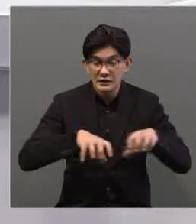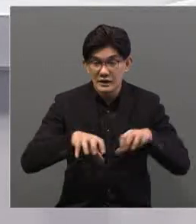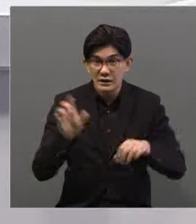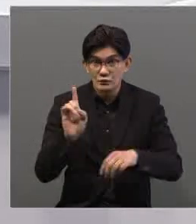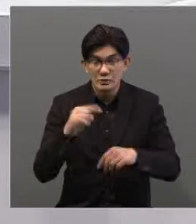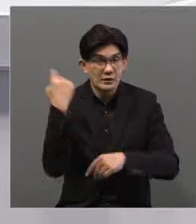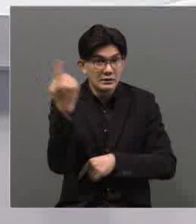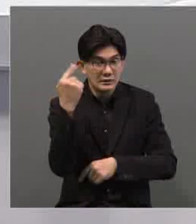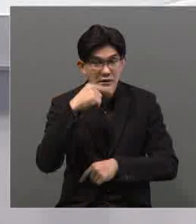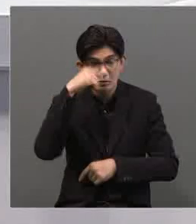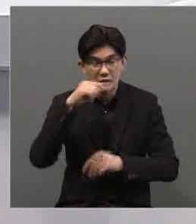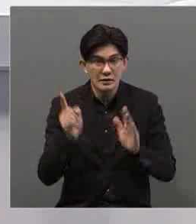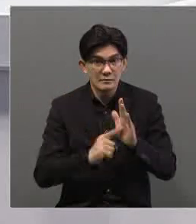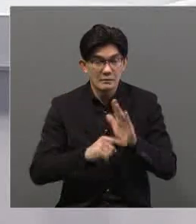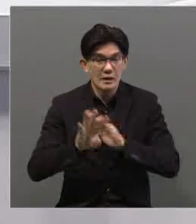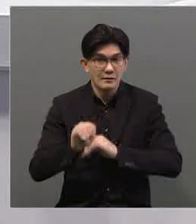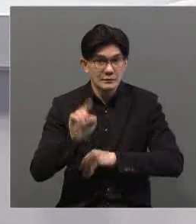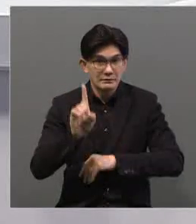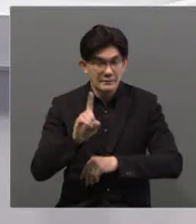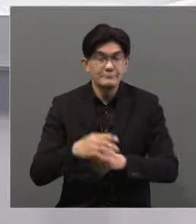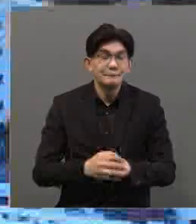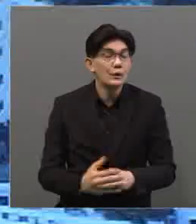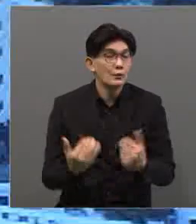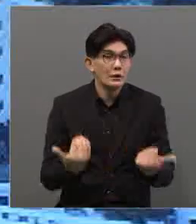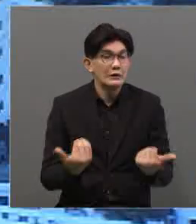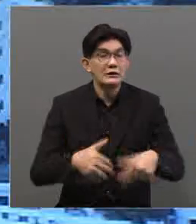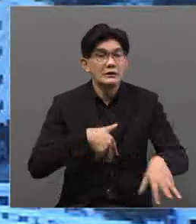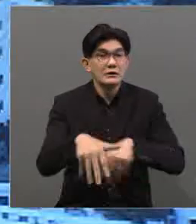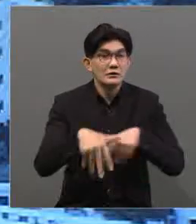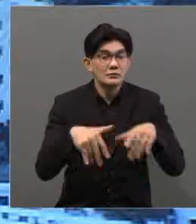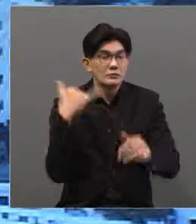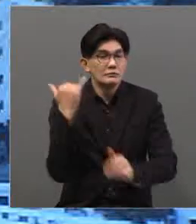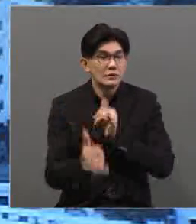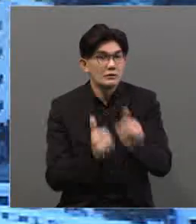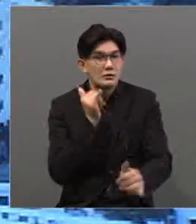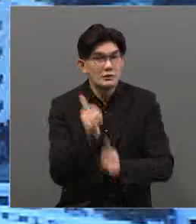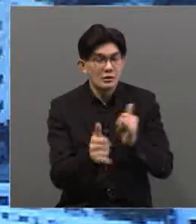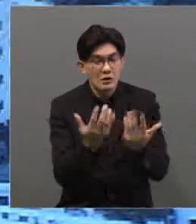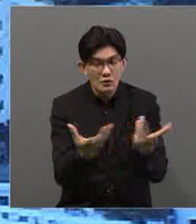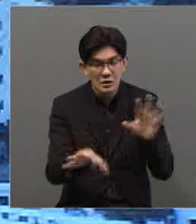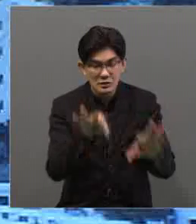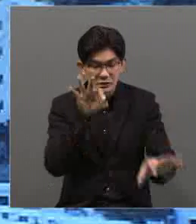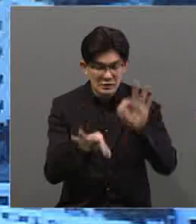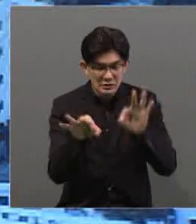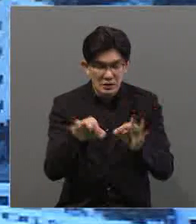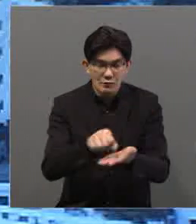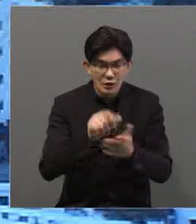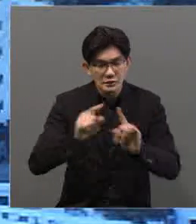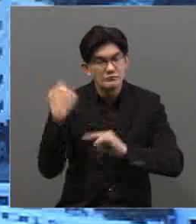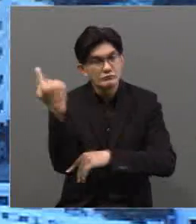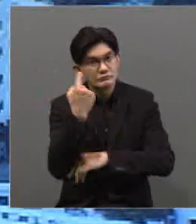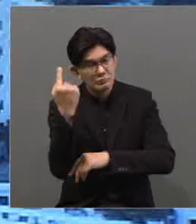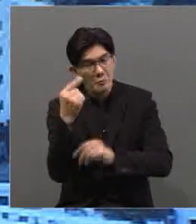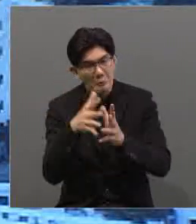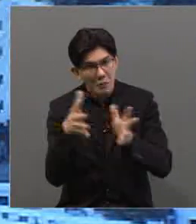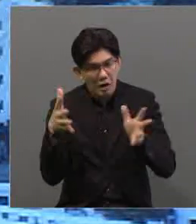เทศกาลเที่ยวเมืองไทยครั้งที่41นะคะต้องบอกว่าวันนี้ก็มีประชาชนมาร่วมงานมาเลือกซื้อสินค้าและบริการด้านการท่องเ